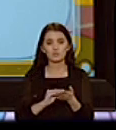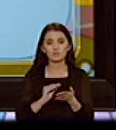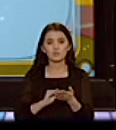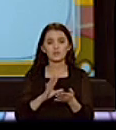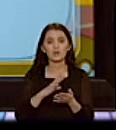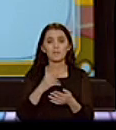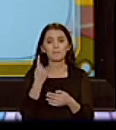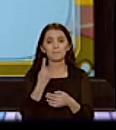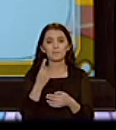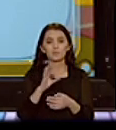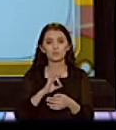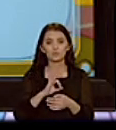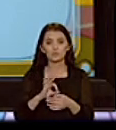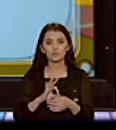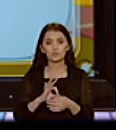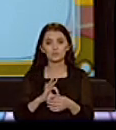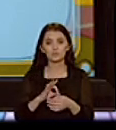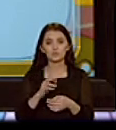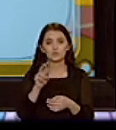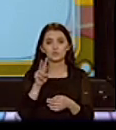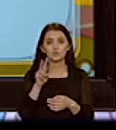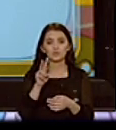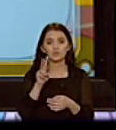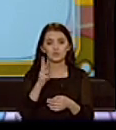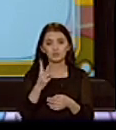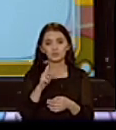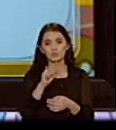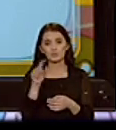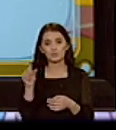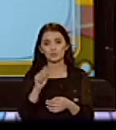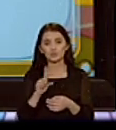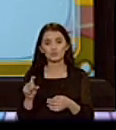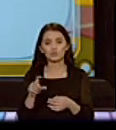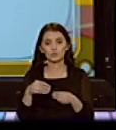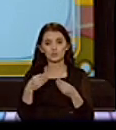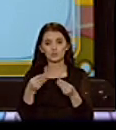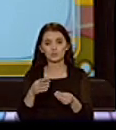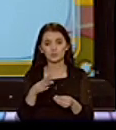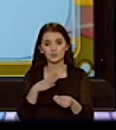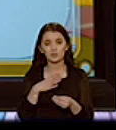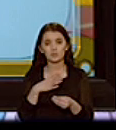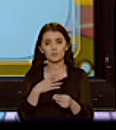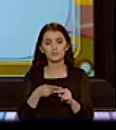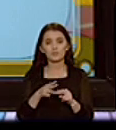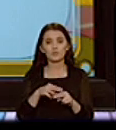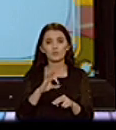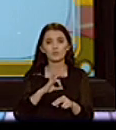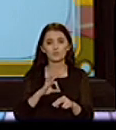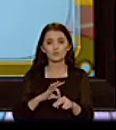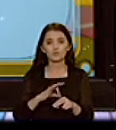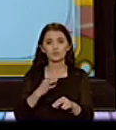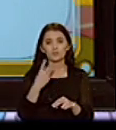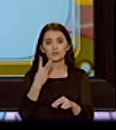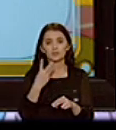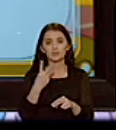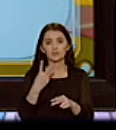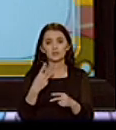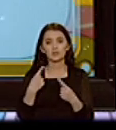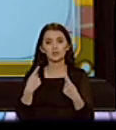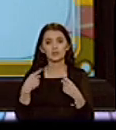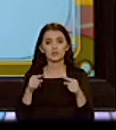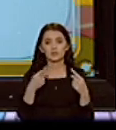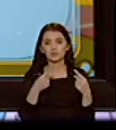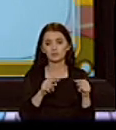Bitta tugmachaning narxi 2 ustunda berilgan. Bundan ko'rinib turibdiki, tugmachalar 2 xil